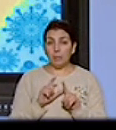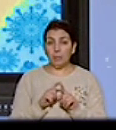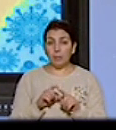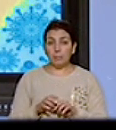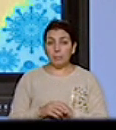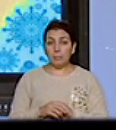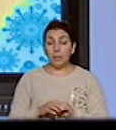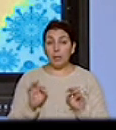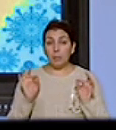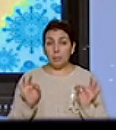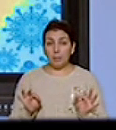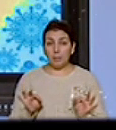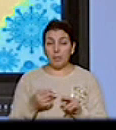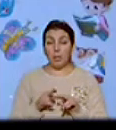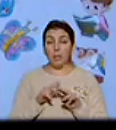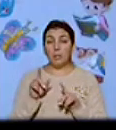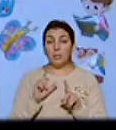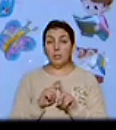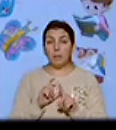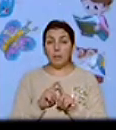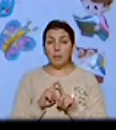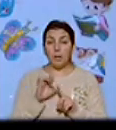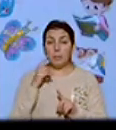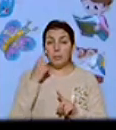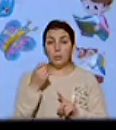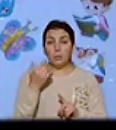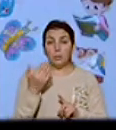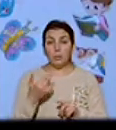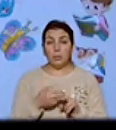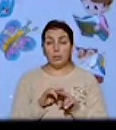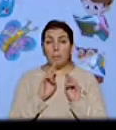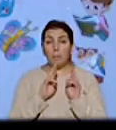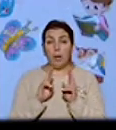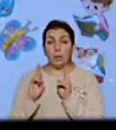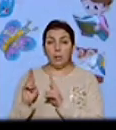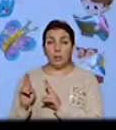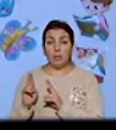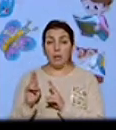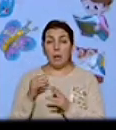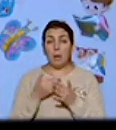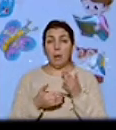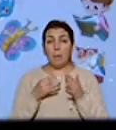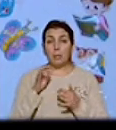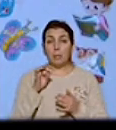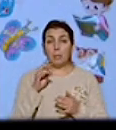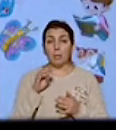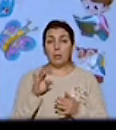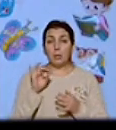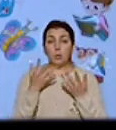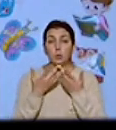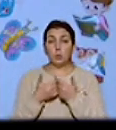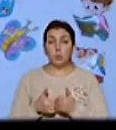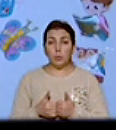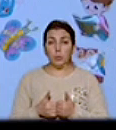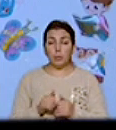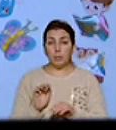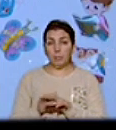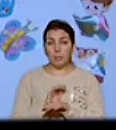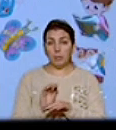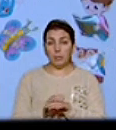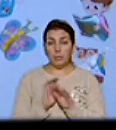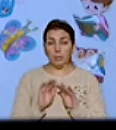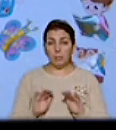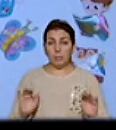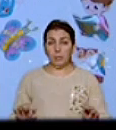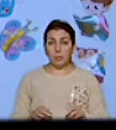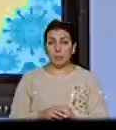слова? Правильно, эти слова обозначают порядок предметов при счете.